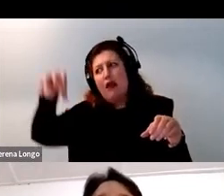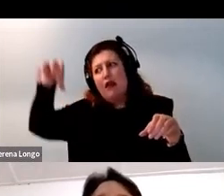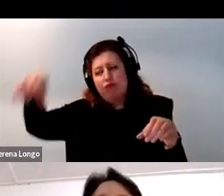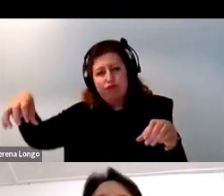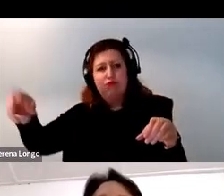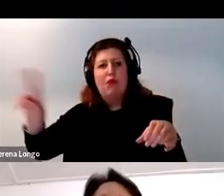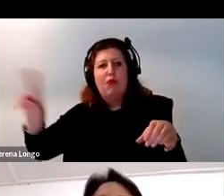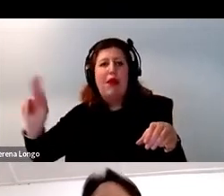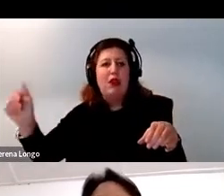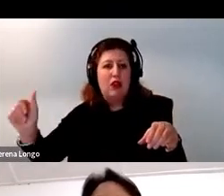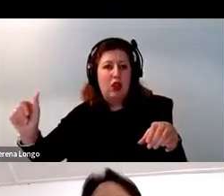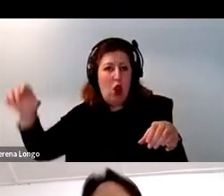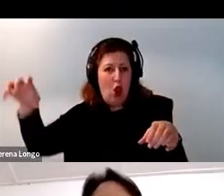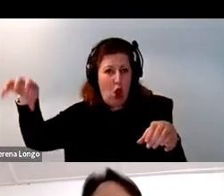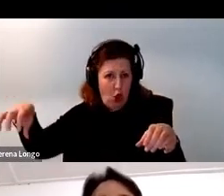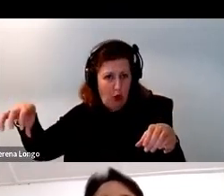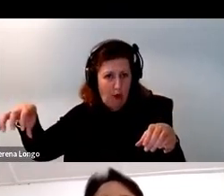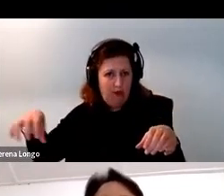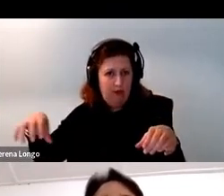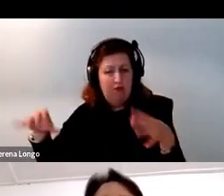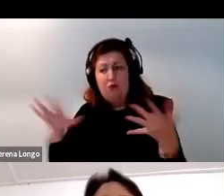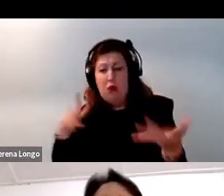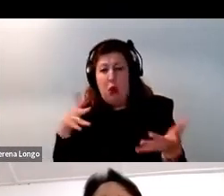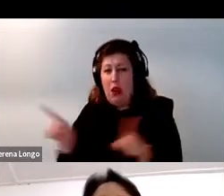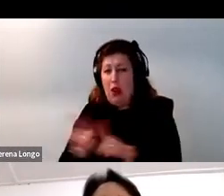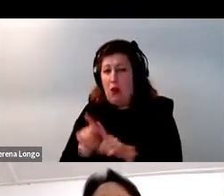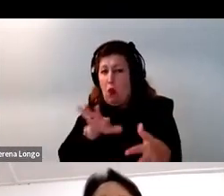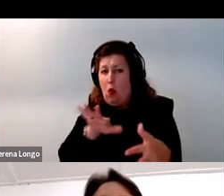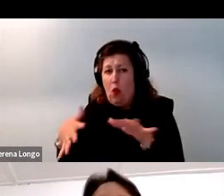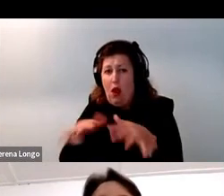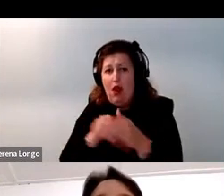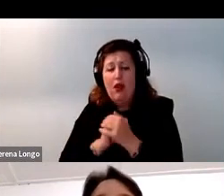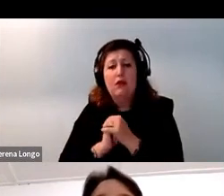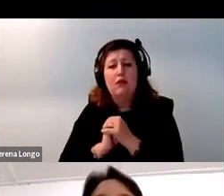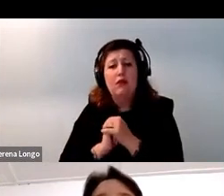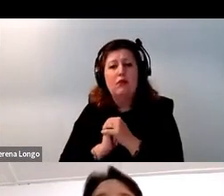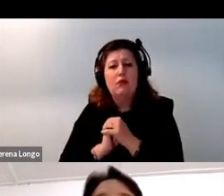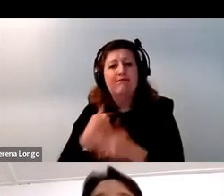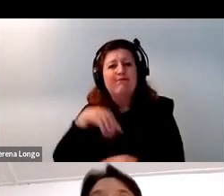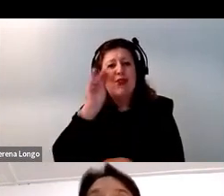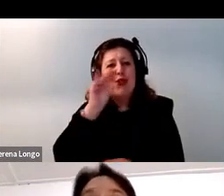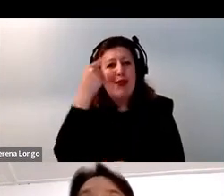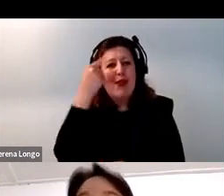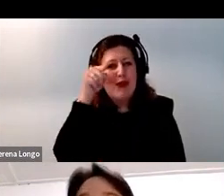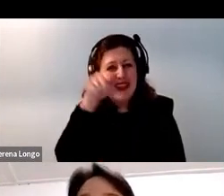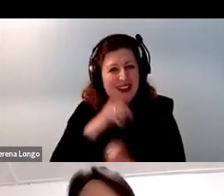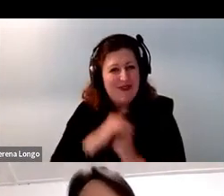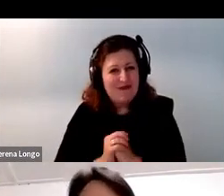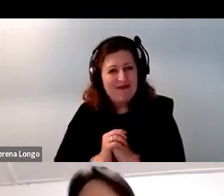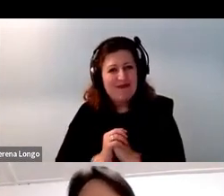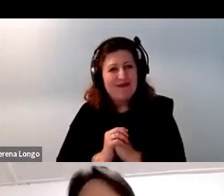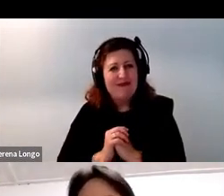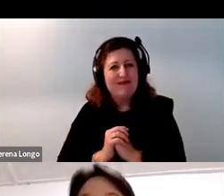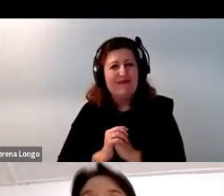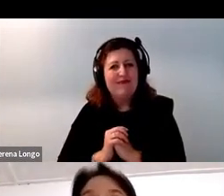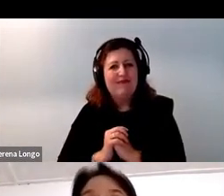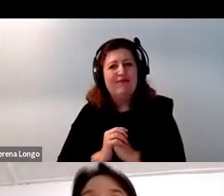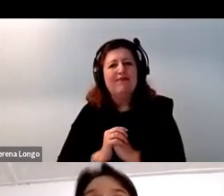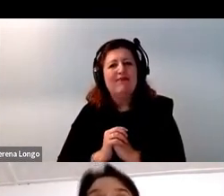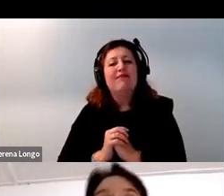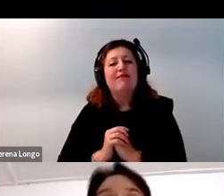sovrapposti come tempistiche. Paola, c'è una domanda per te. Se sono state